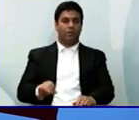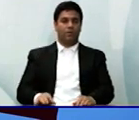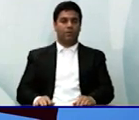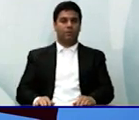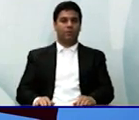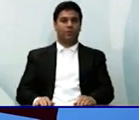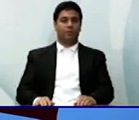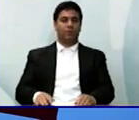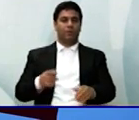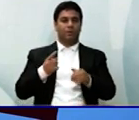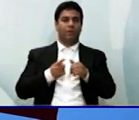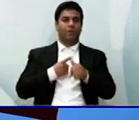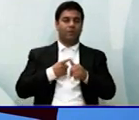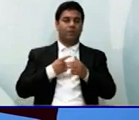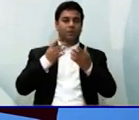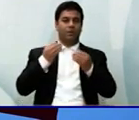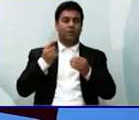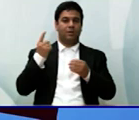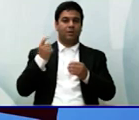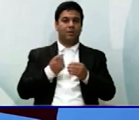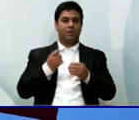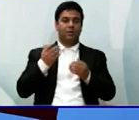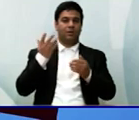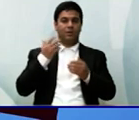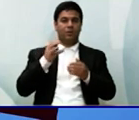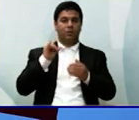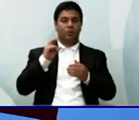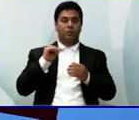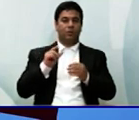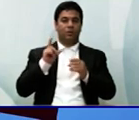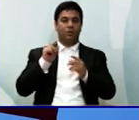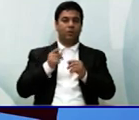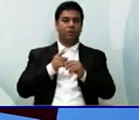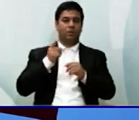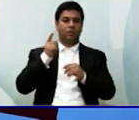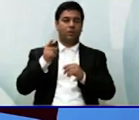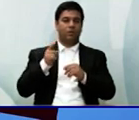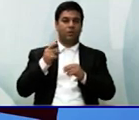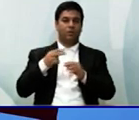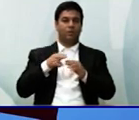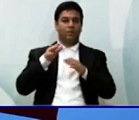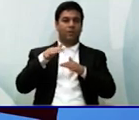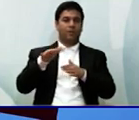Второе. Название дня недели, когда суда уходят в далекое плавание.